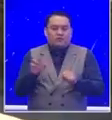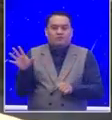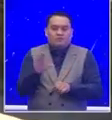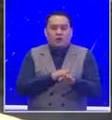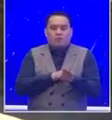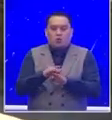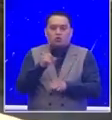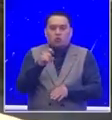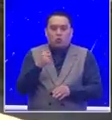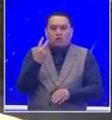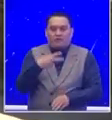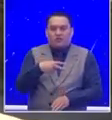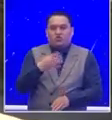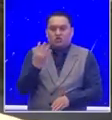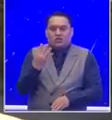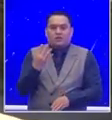обрабатывается 124